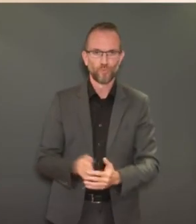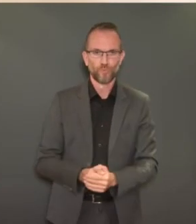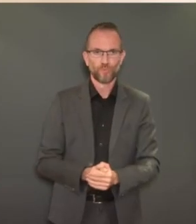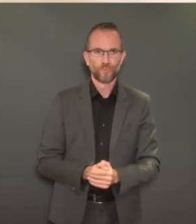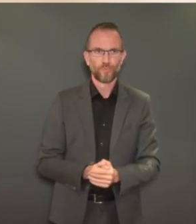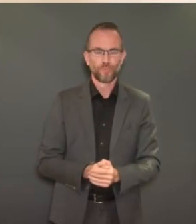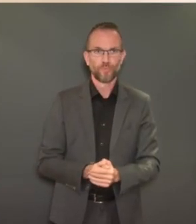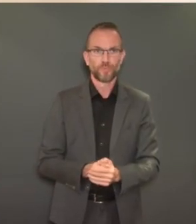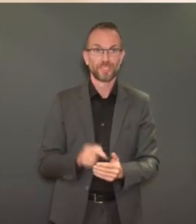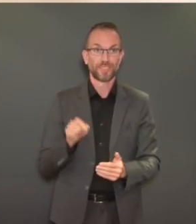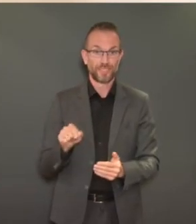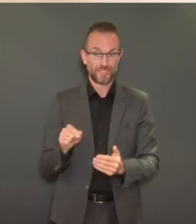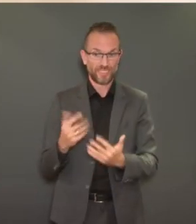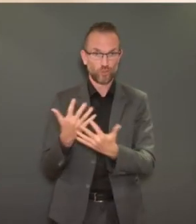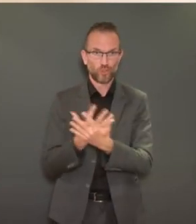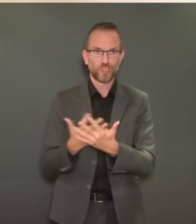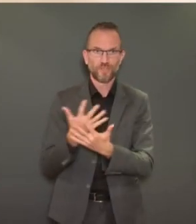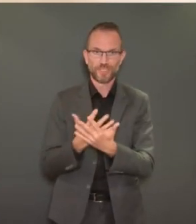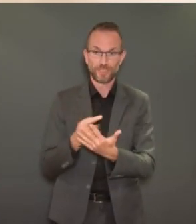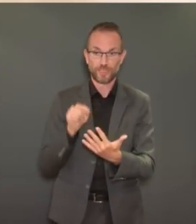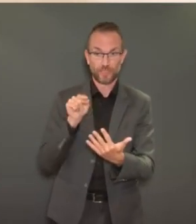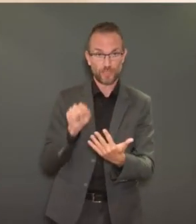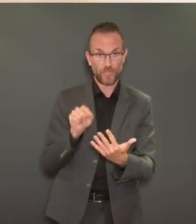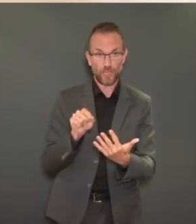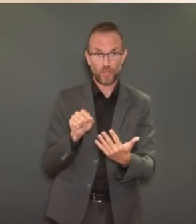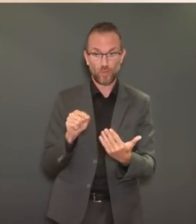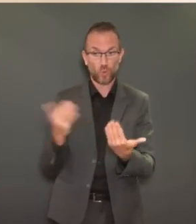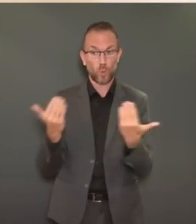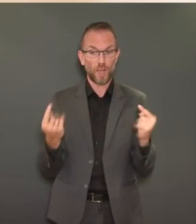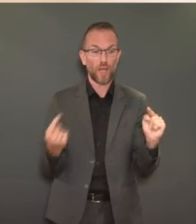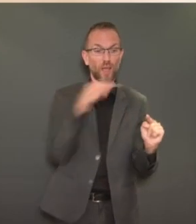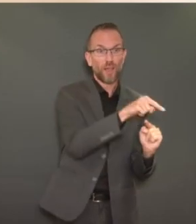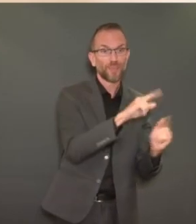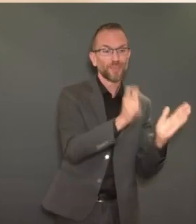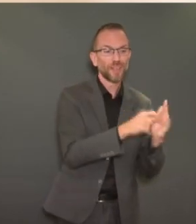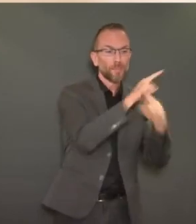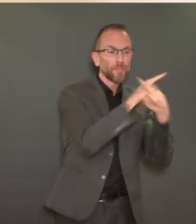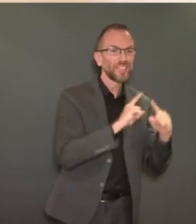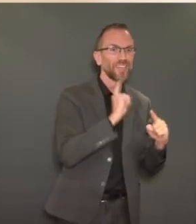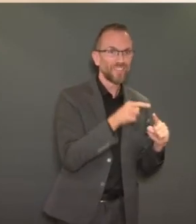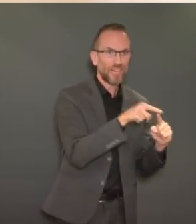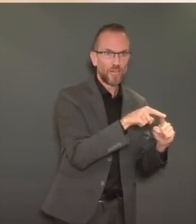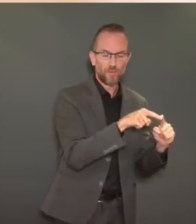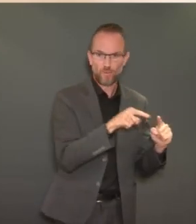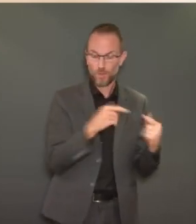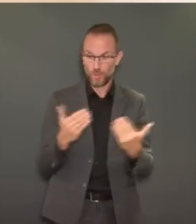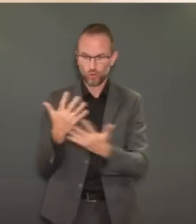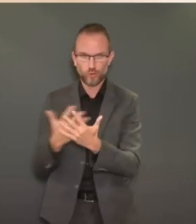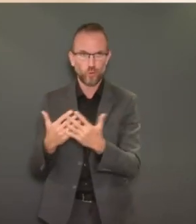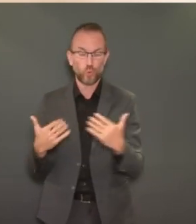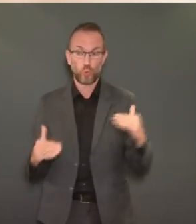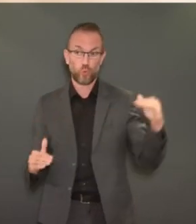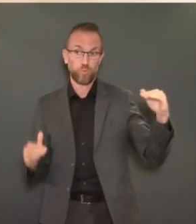sont significativement plus élevés que ce que nous avons vu en mars et en avril quand nous avons pris des mesures qui étaient très